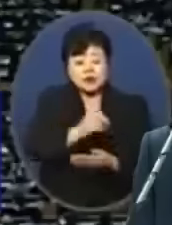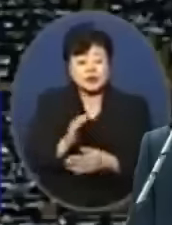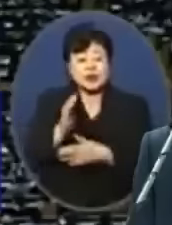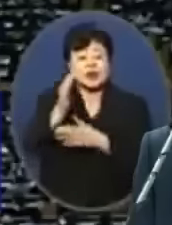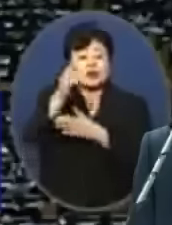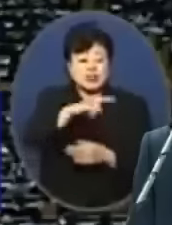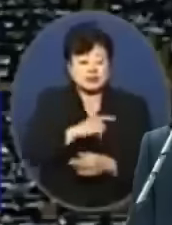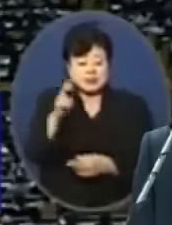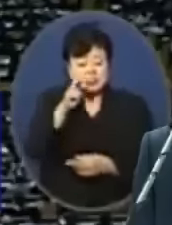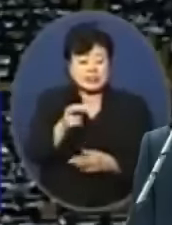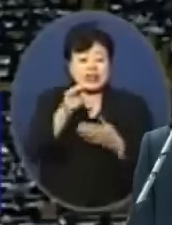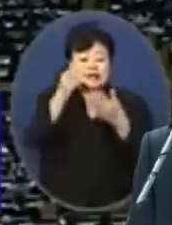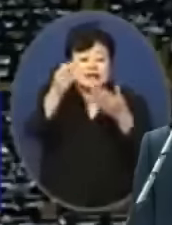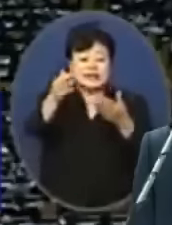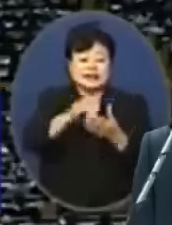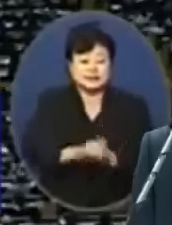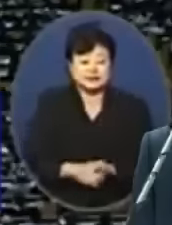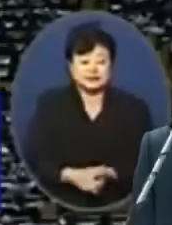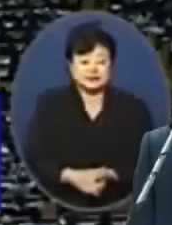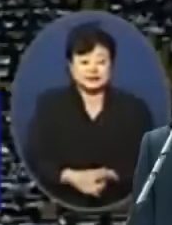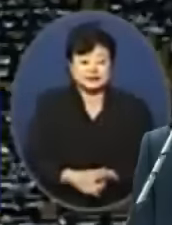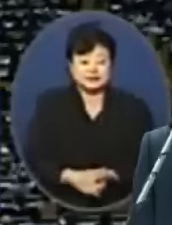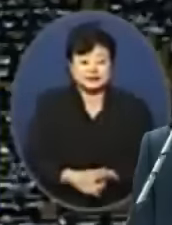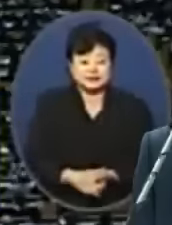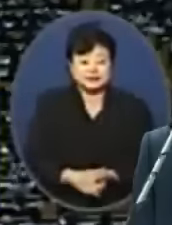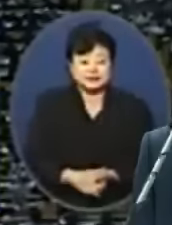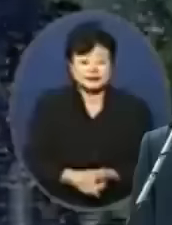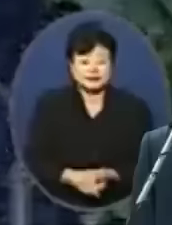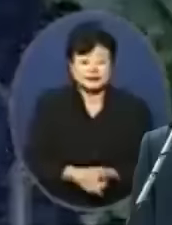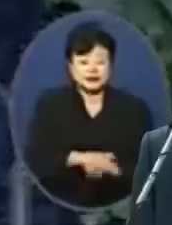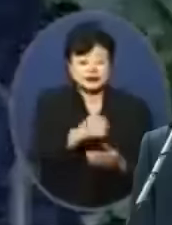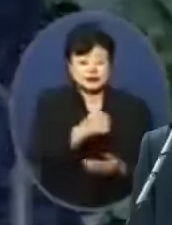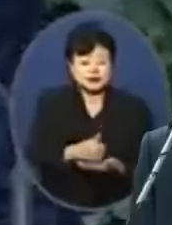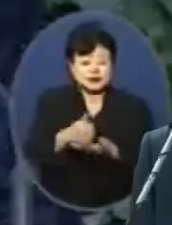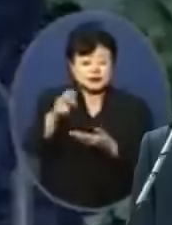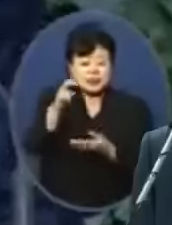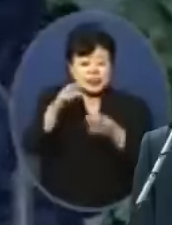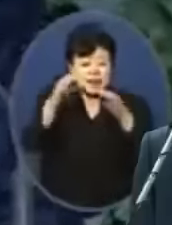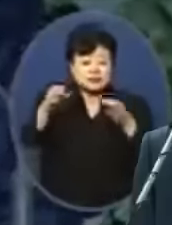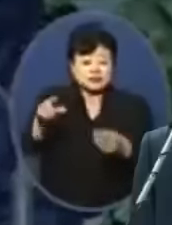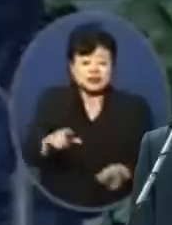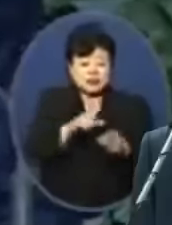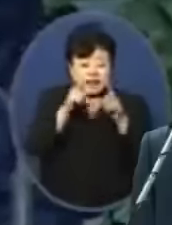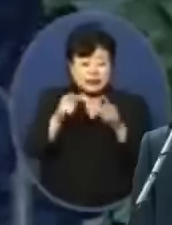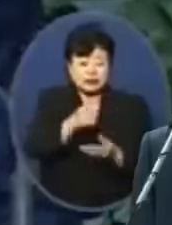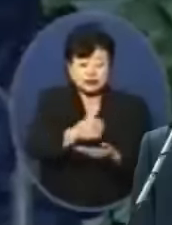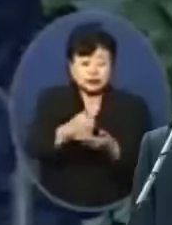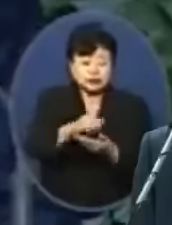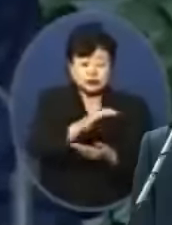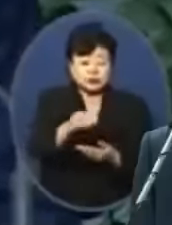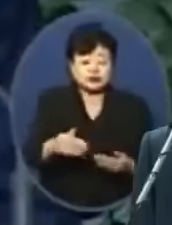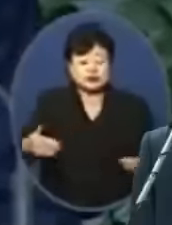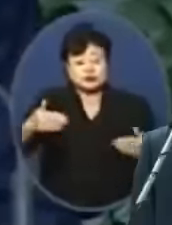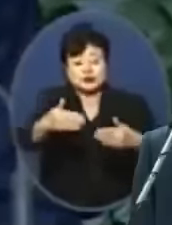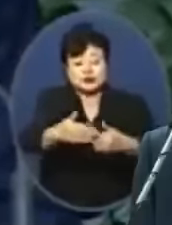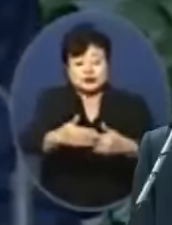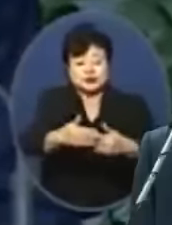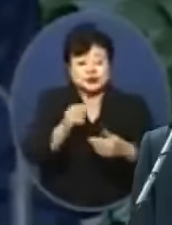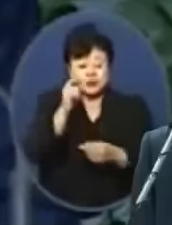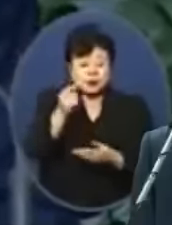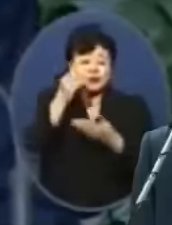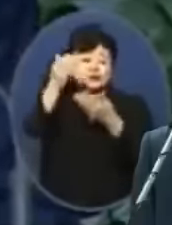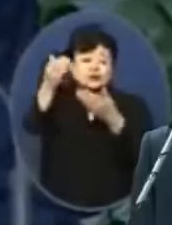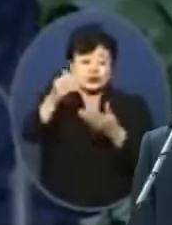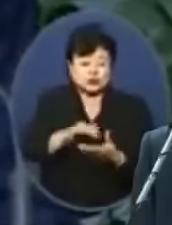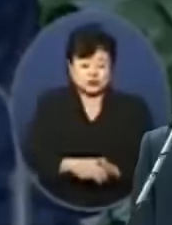주의 영화로운 이름을 찬양하니이다. 우리는 주님을 찬양하고 사랑하고 주님은 우리를 품어주시고 우리를